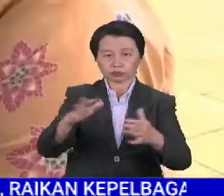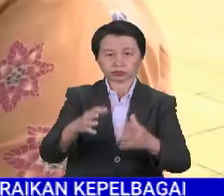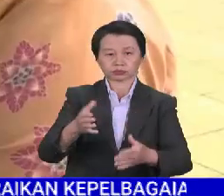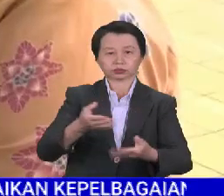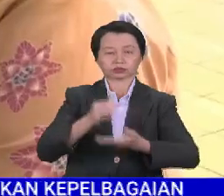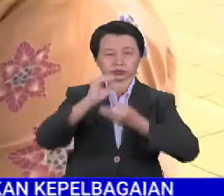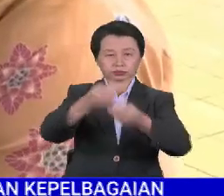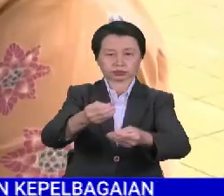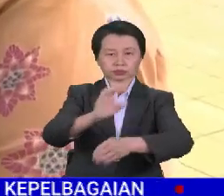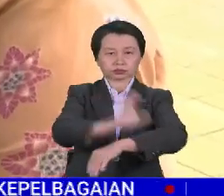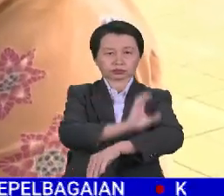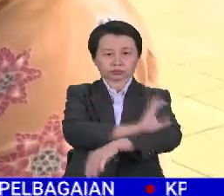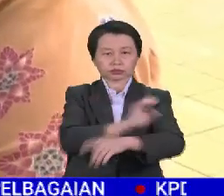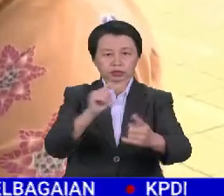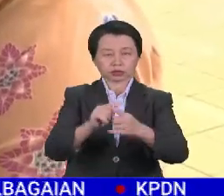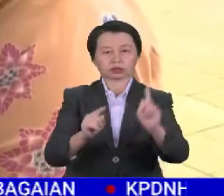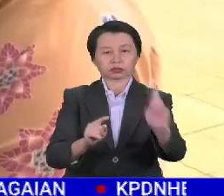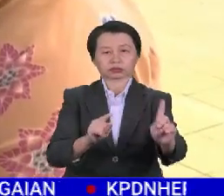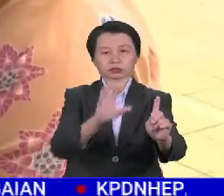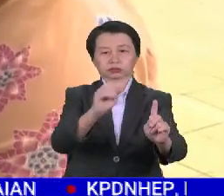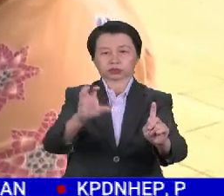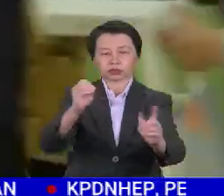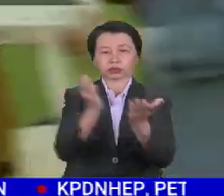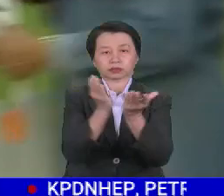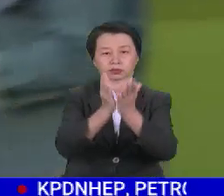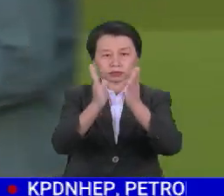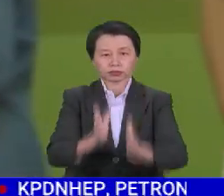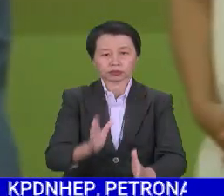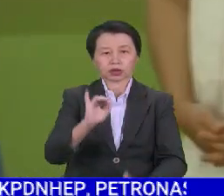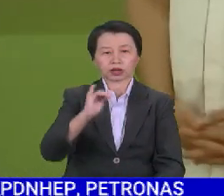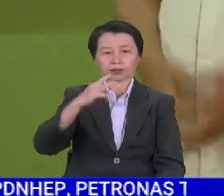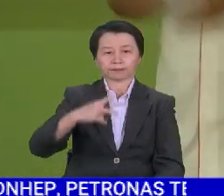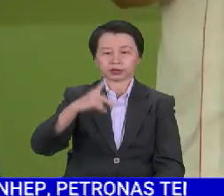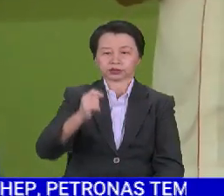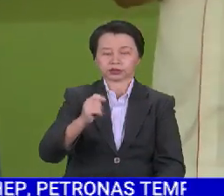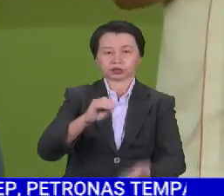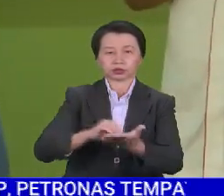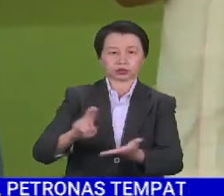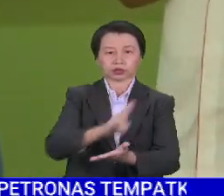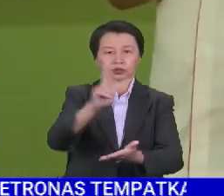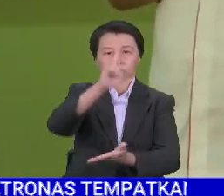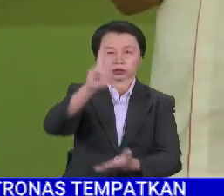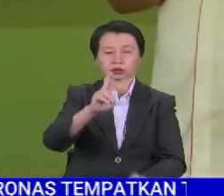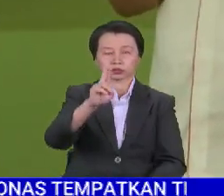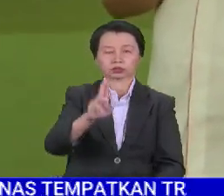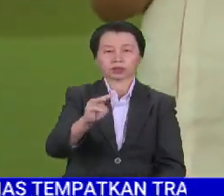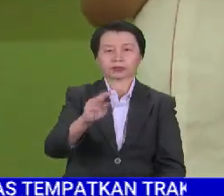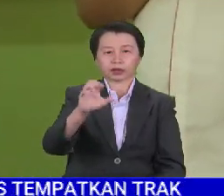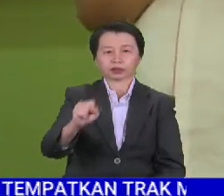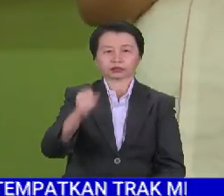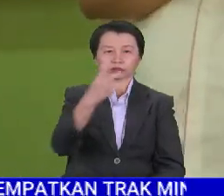menyampaikan peranti siswa tersebut kepada 100 pelajar Institut pengajuan tinggi ibt di University Malaysia